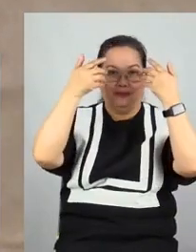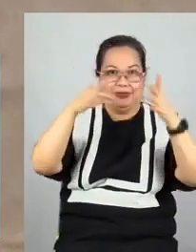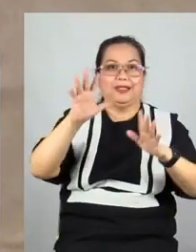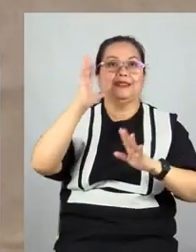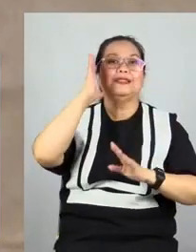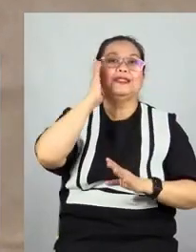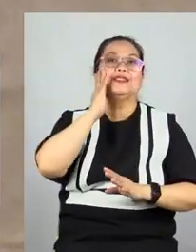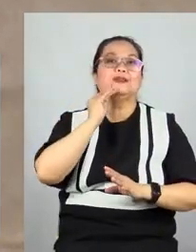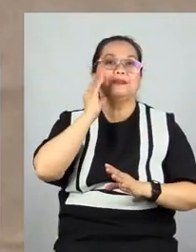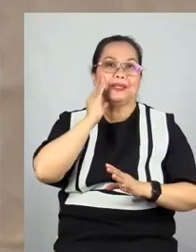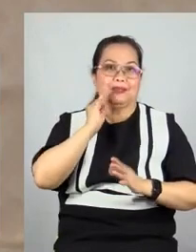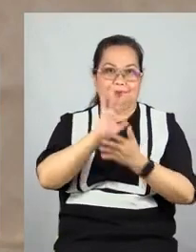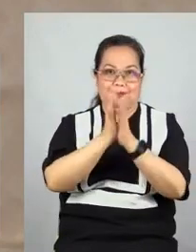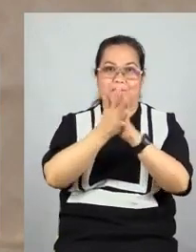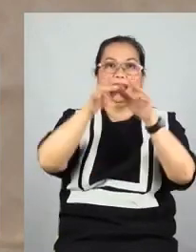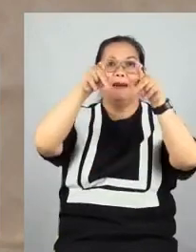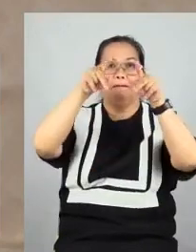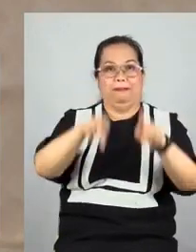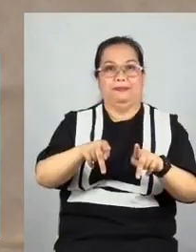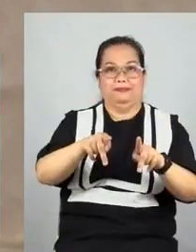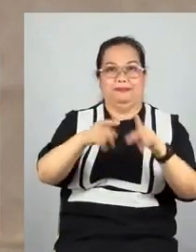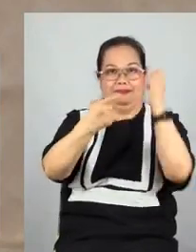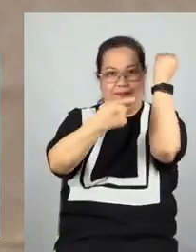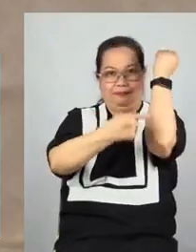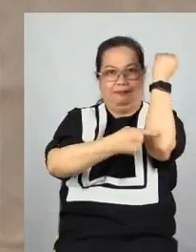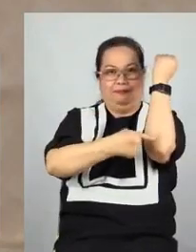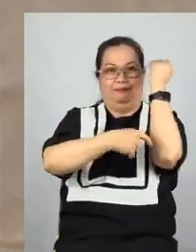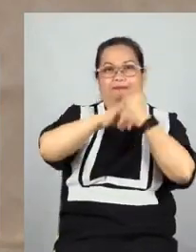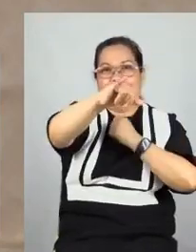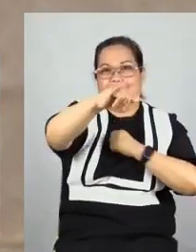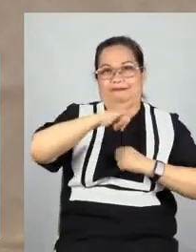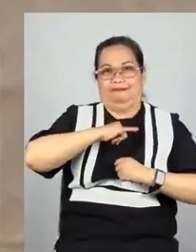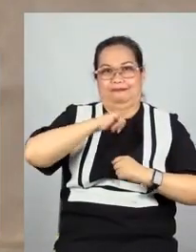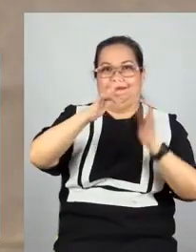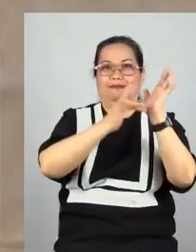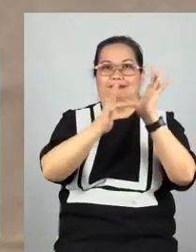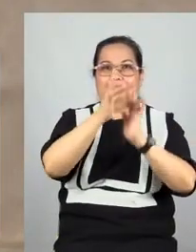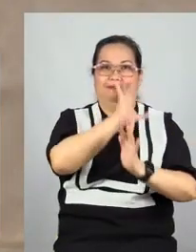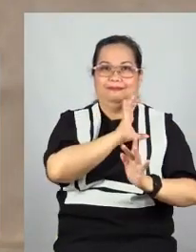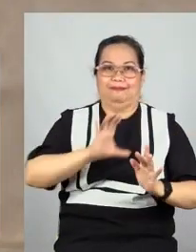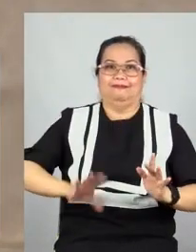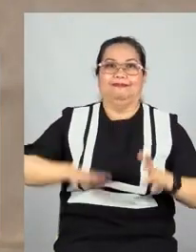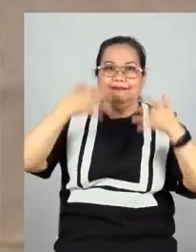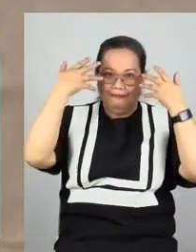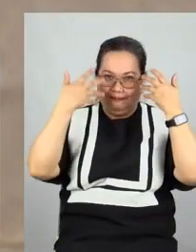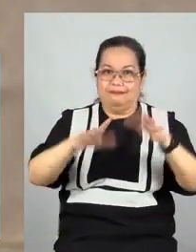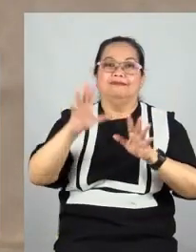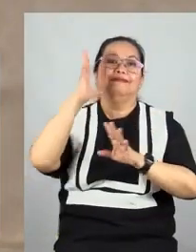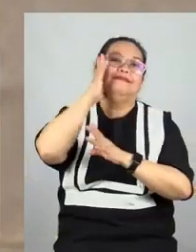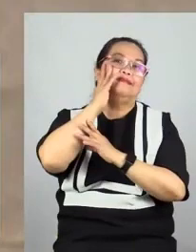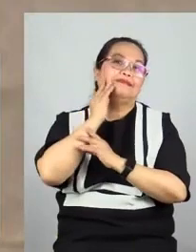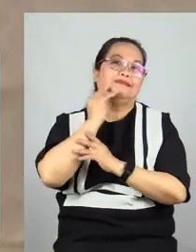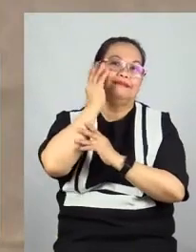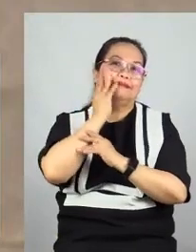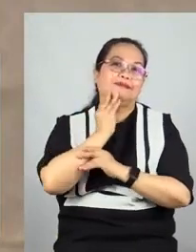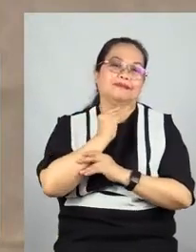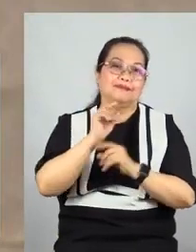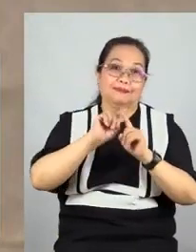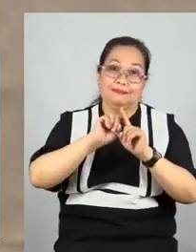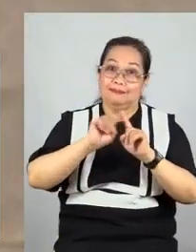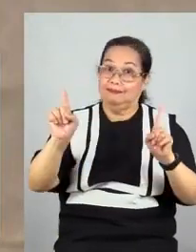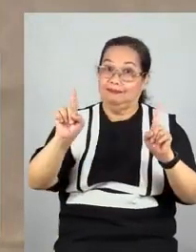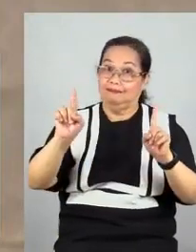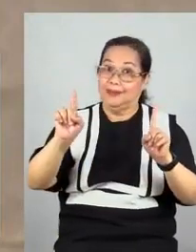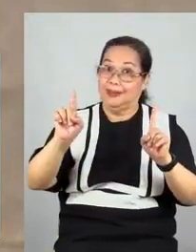respect has been tempted as we are, yet